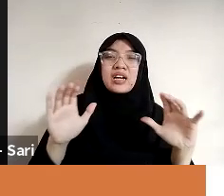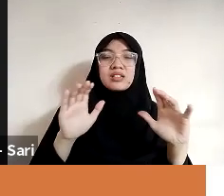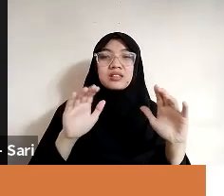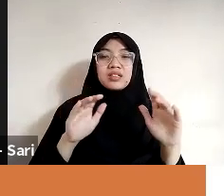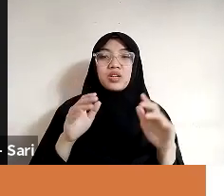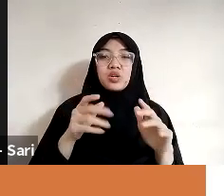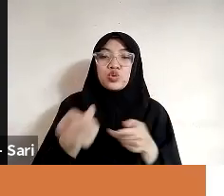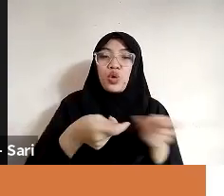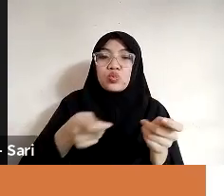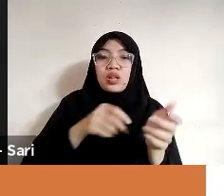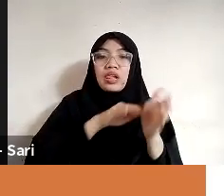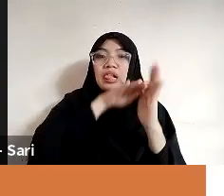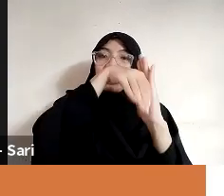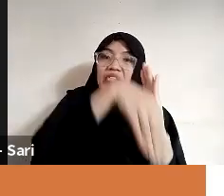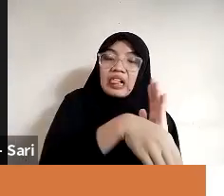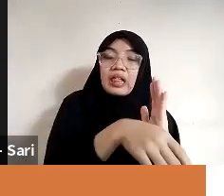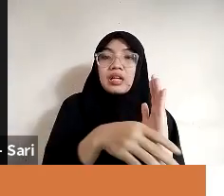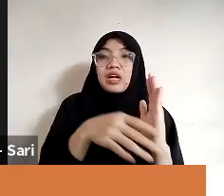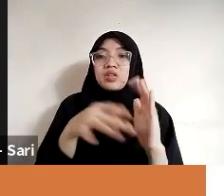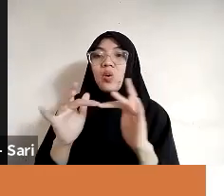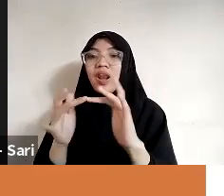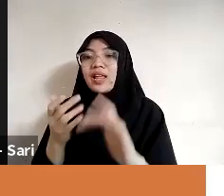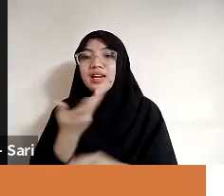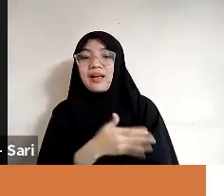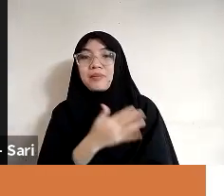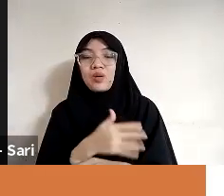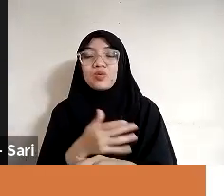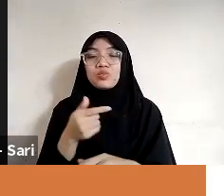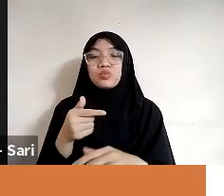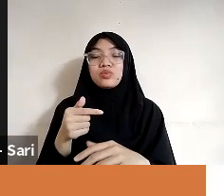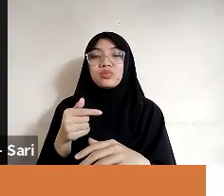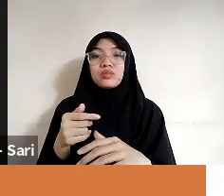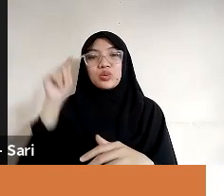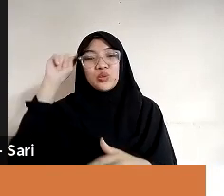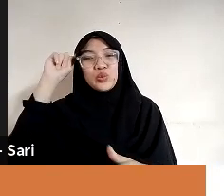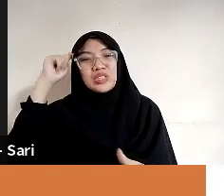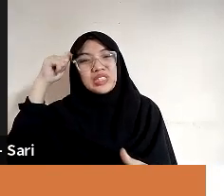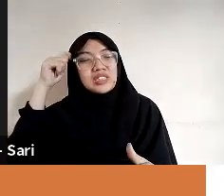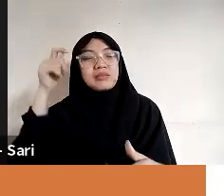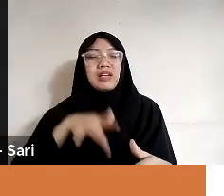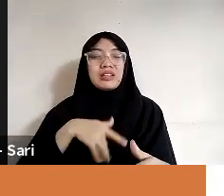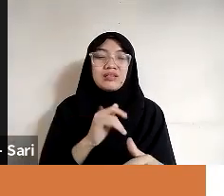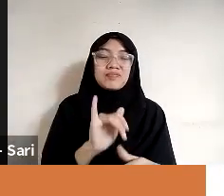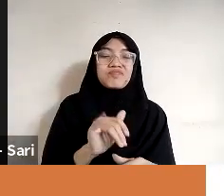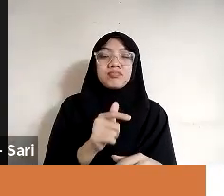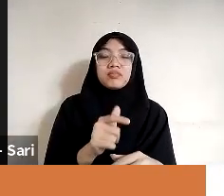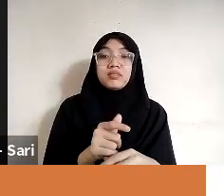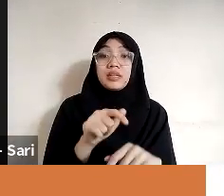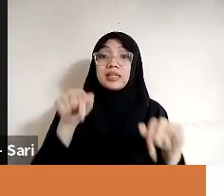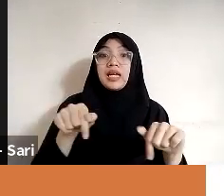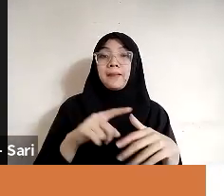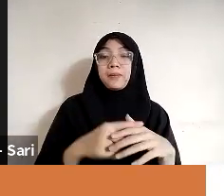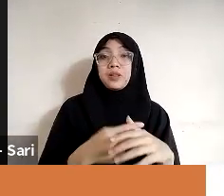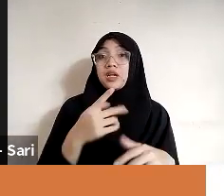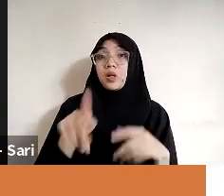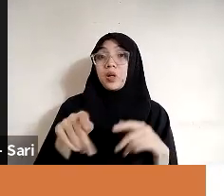penjualannya, terutama yang tidak mau online, itu bahkan juga kesulitan. Tapi sekarang mulai, kalau saya perhatikan